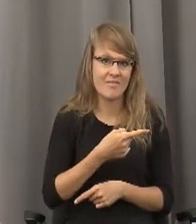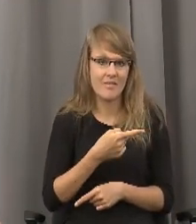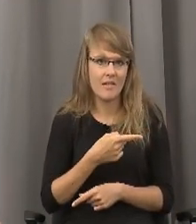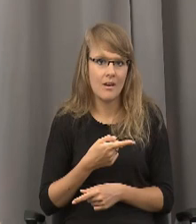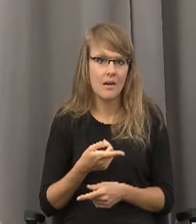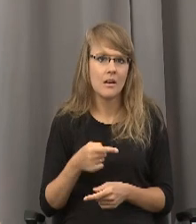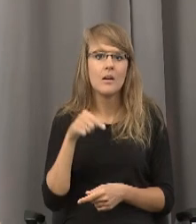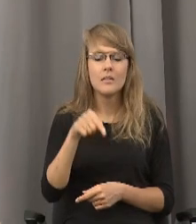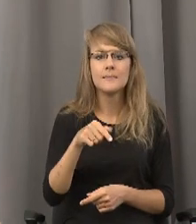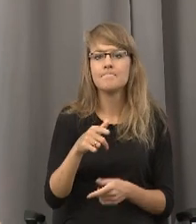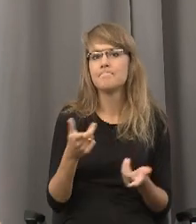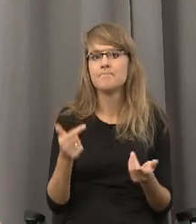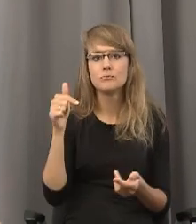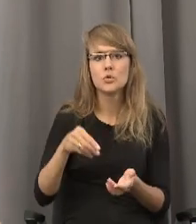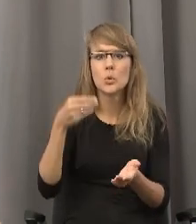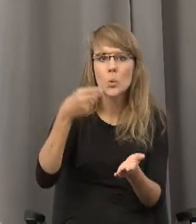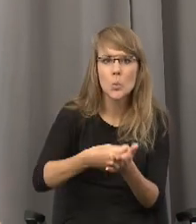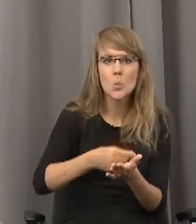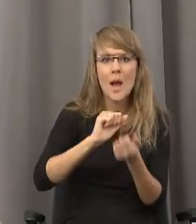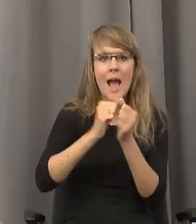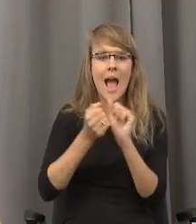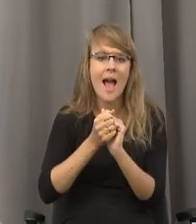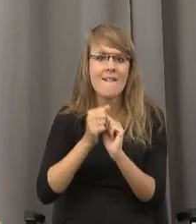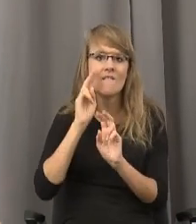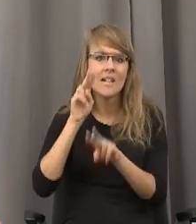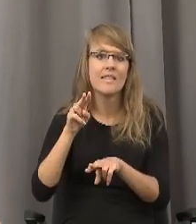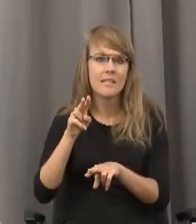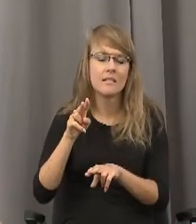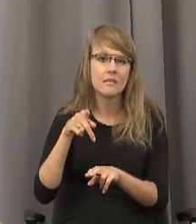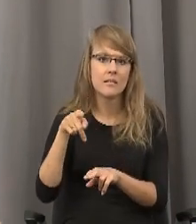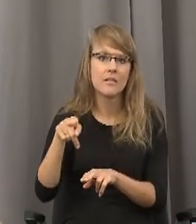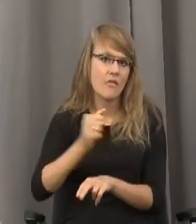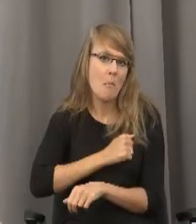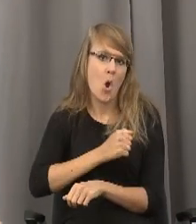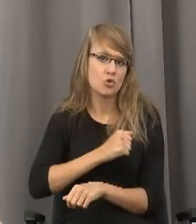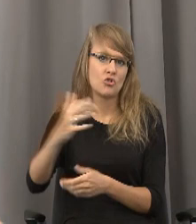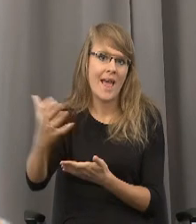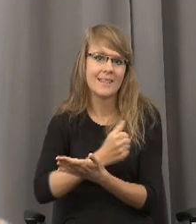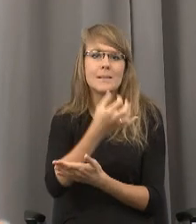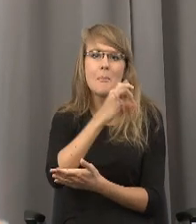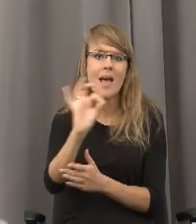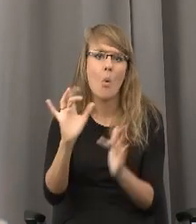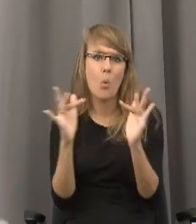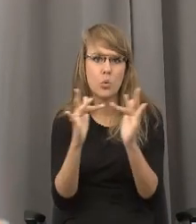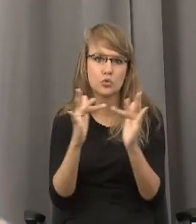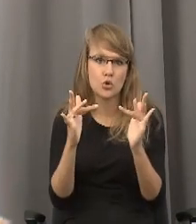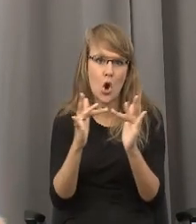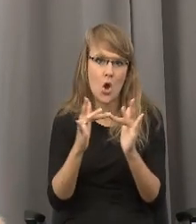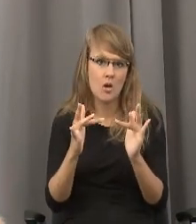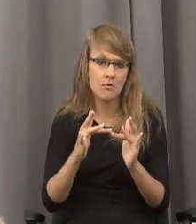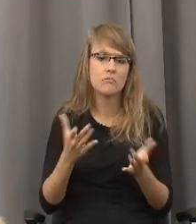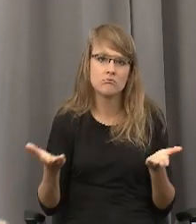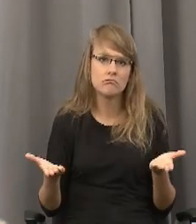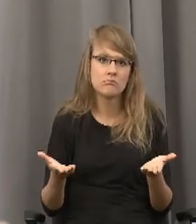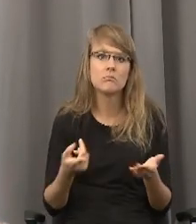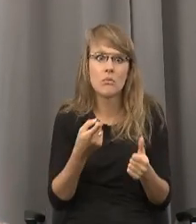To zakup czy wynajem choćby łóżka specjalnego i tak dalej, i tak dalej. Proszę zobaczyć,